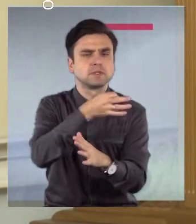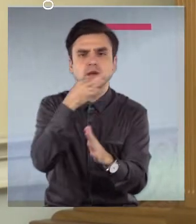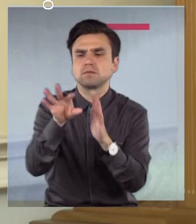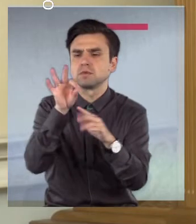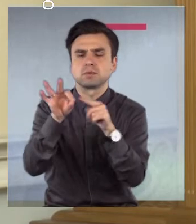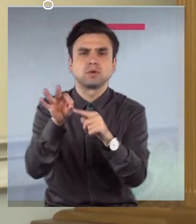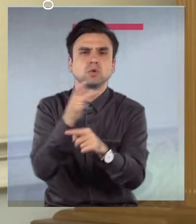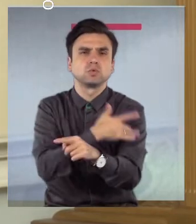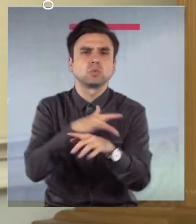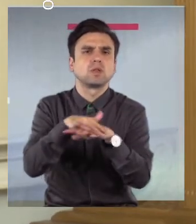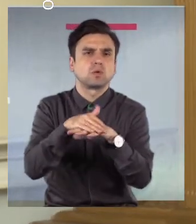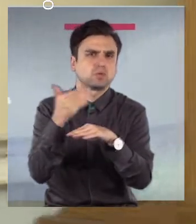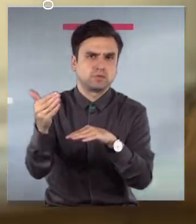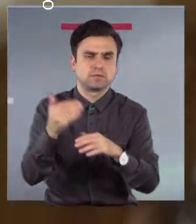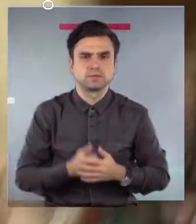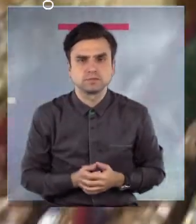240 за.